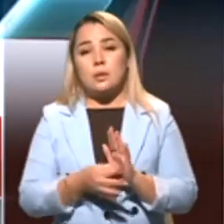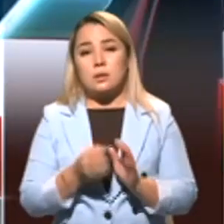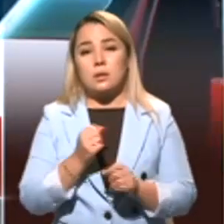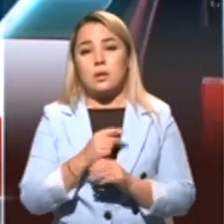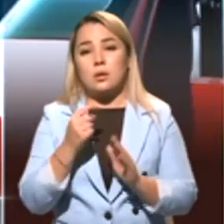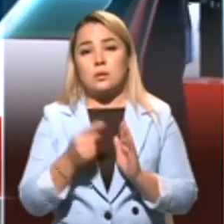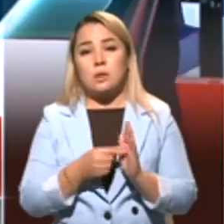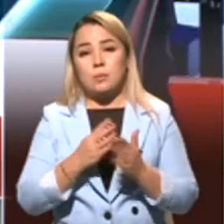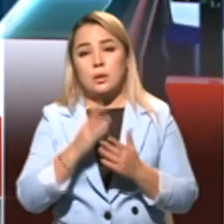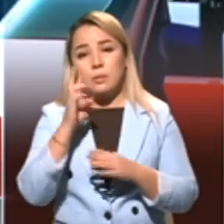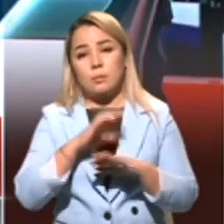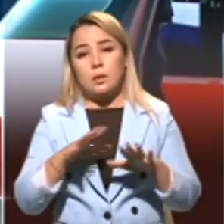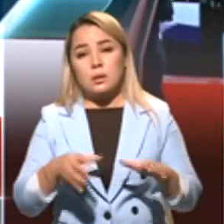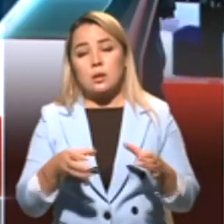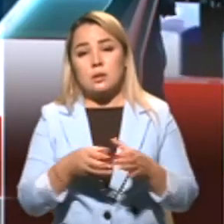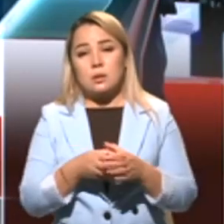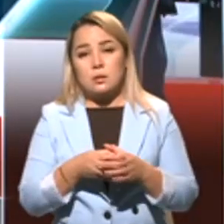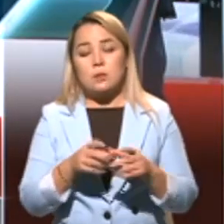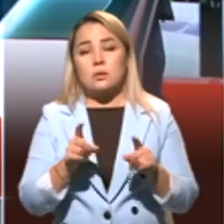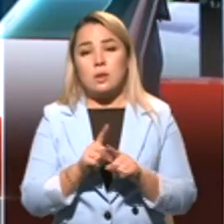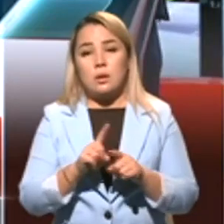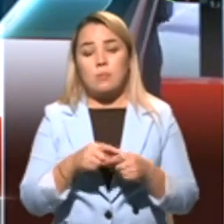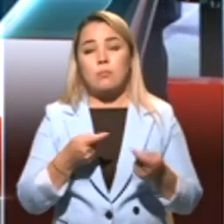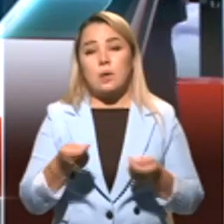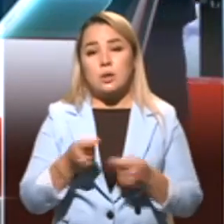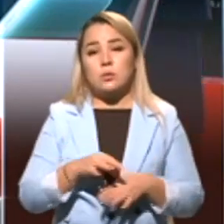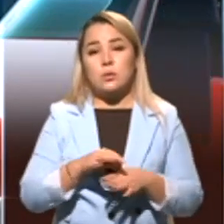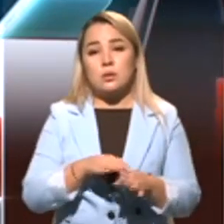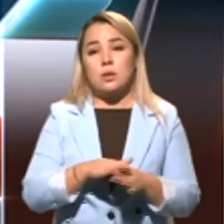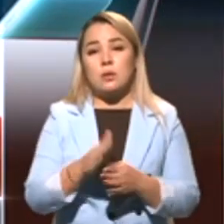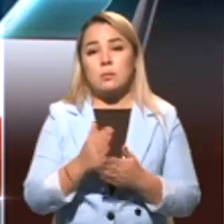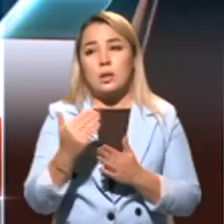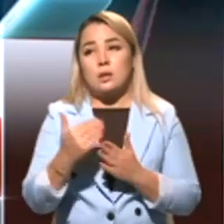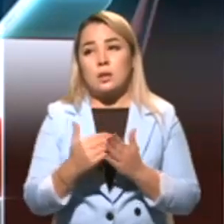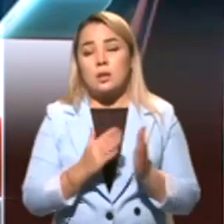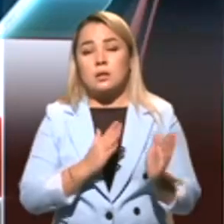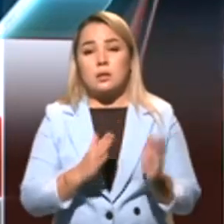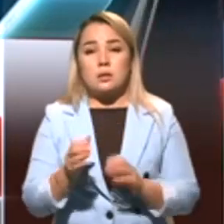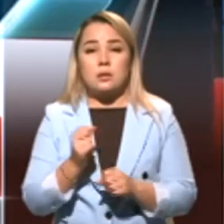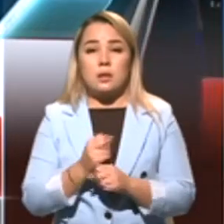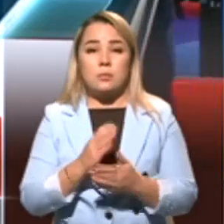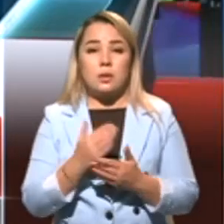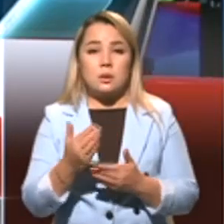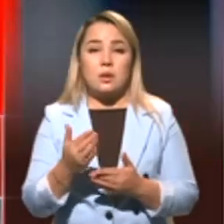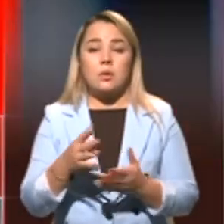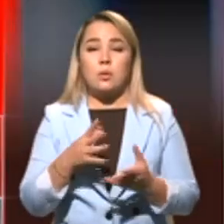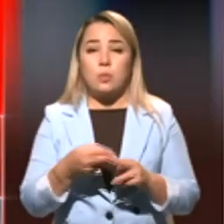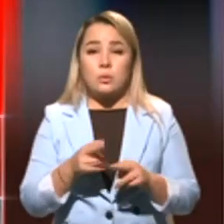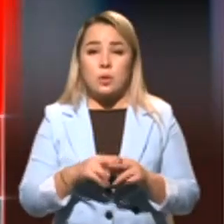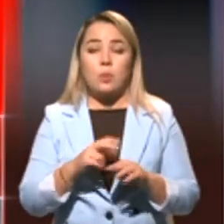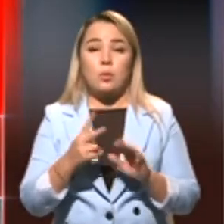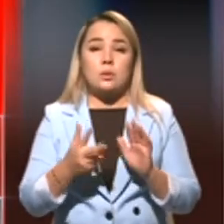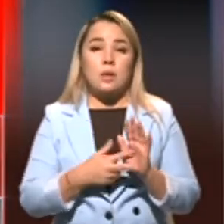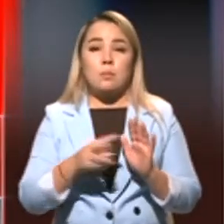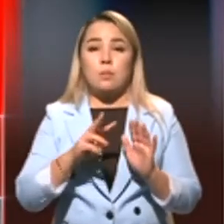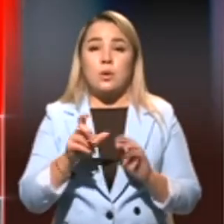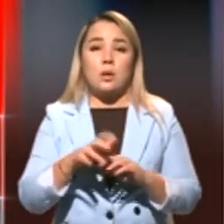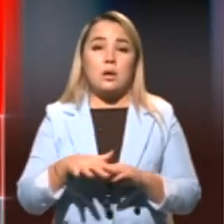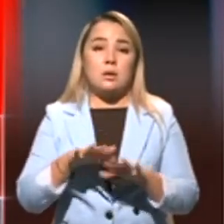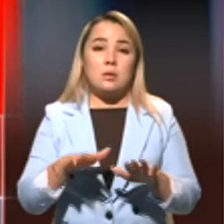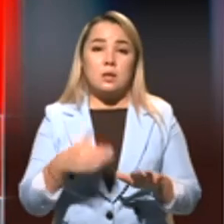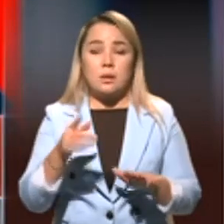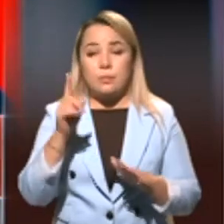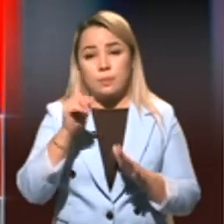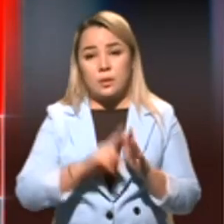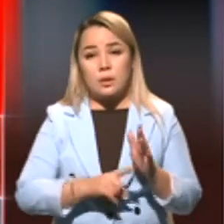қояды, және мемлекеттік жаңа басқарушылық осыны реттейді. Ал енді мына жақтағы 18 миллион халықтың